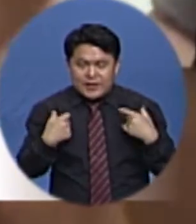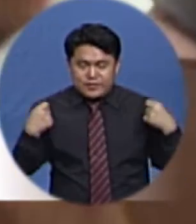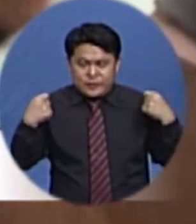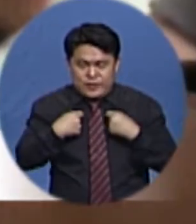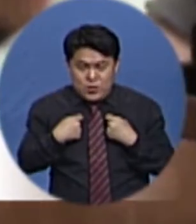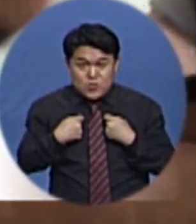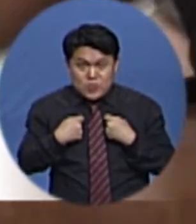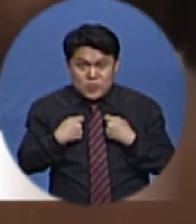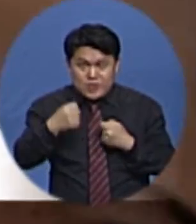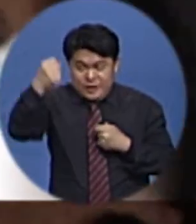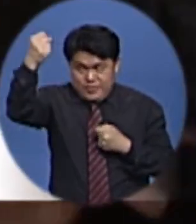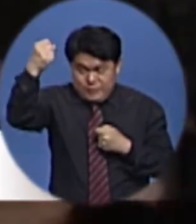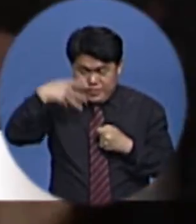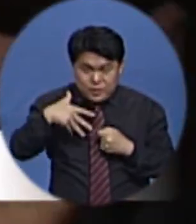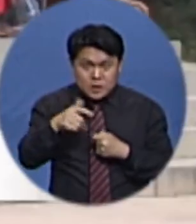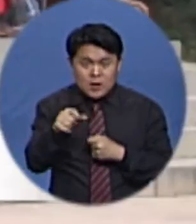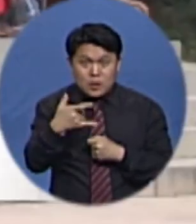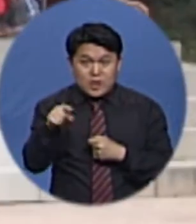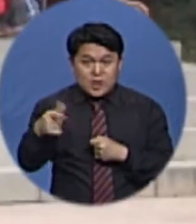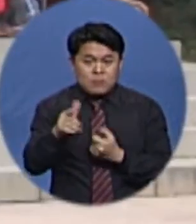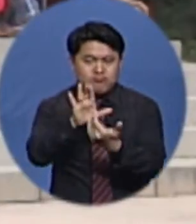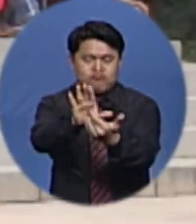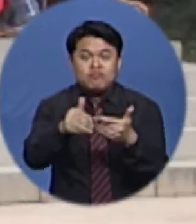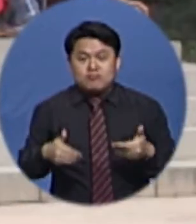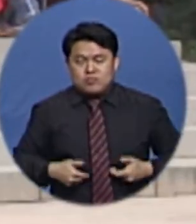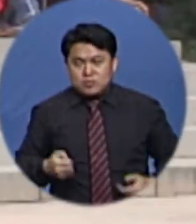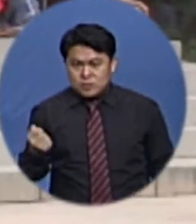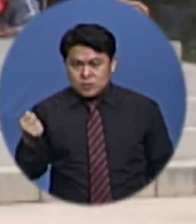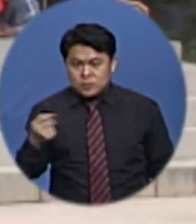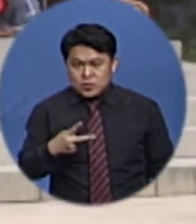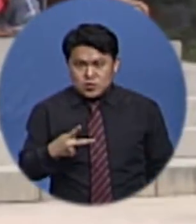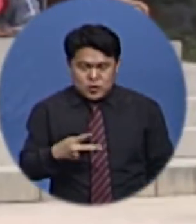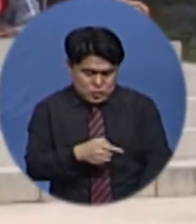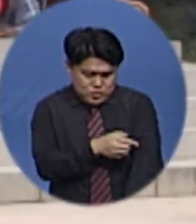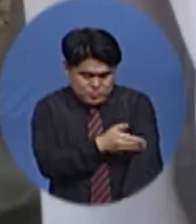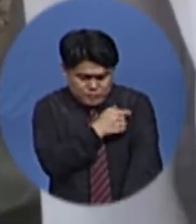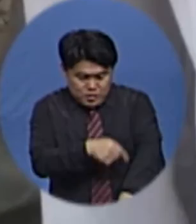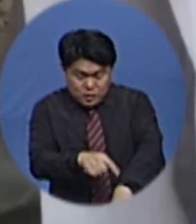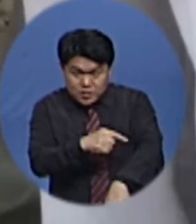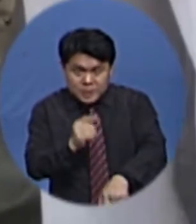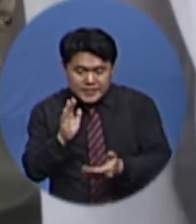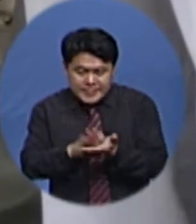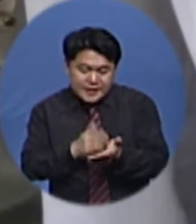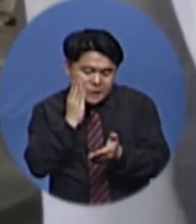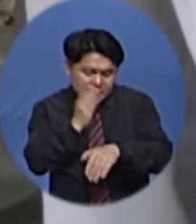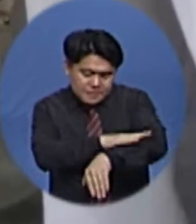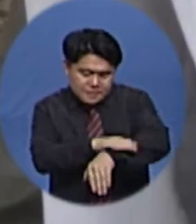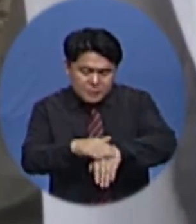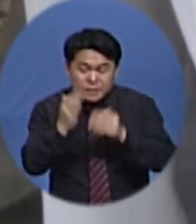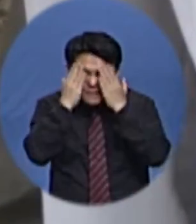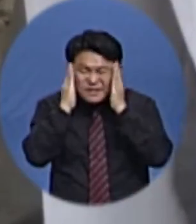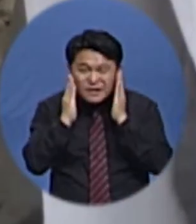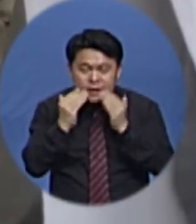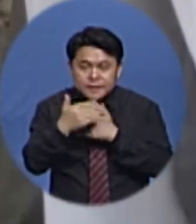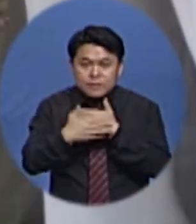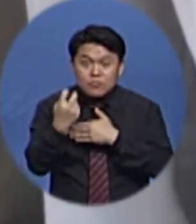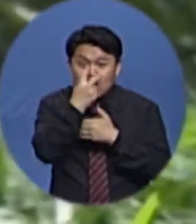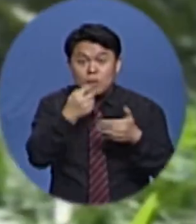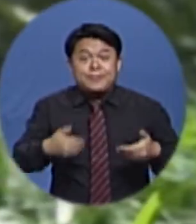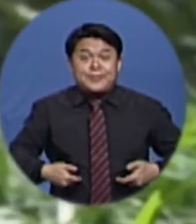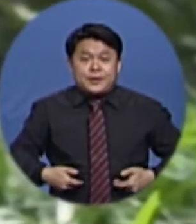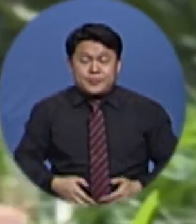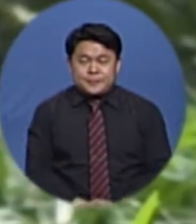입어 자외선을 방지해야 합니다. 또 노출 부위에는 자외선 차단제를 발라 피부를 보호해줘야